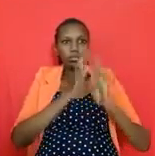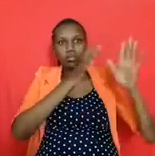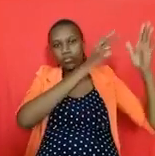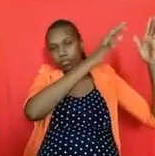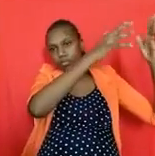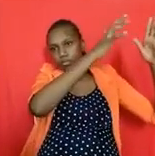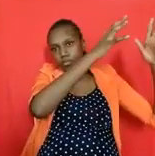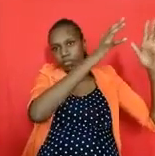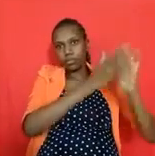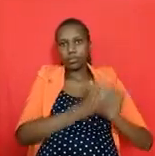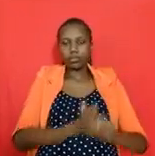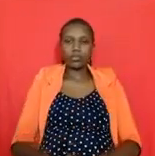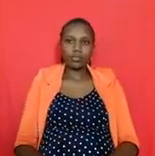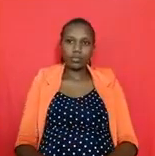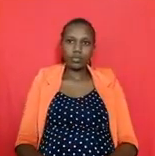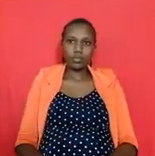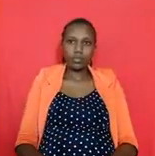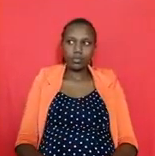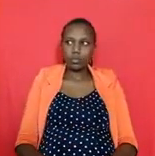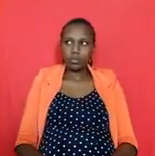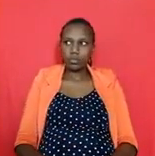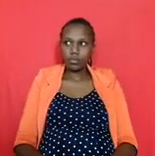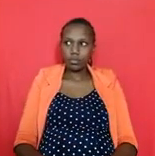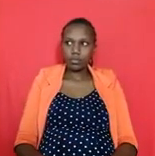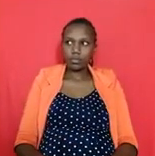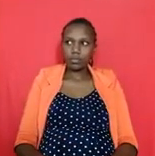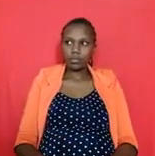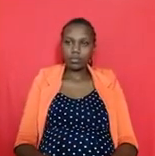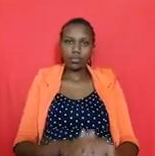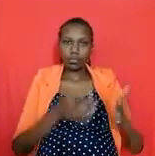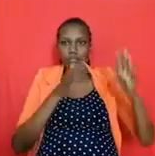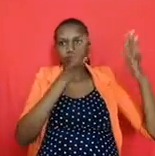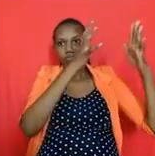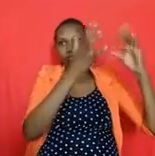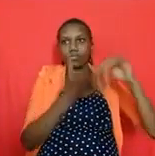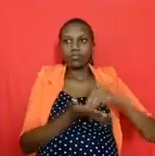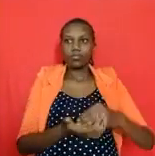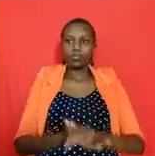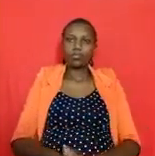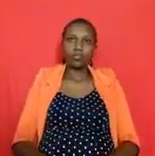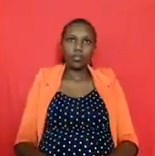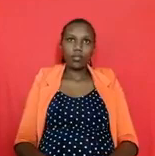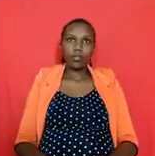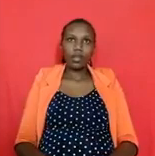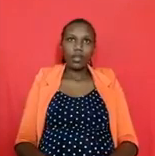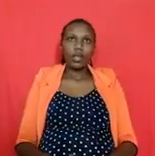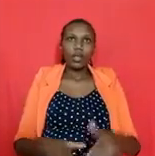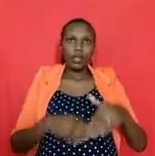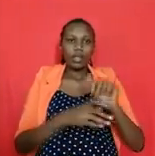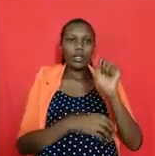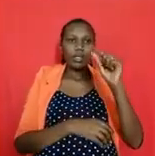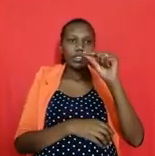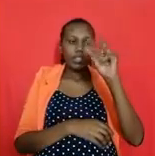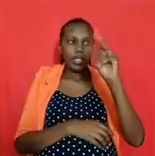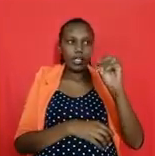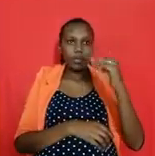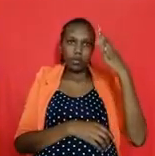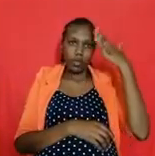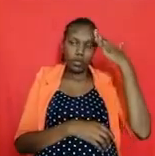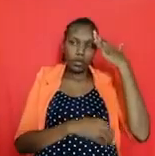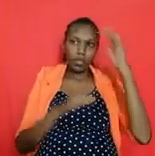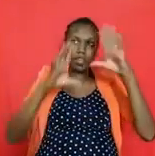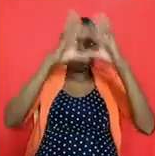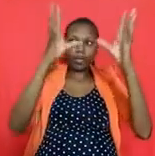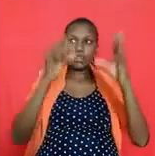Len rũhiri wega mwarimũ nĩ gũtũtangathĩra wega thĩinĩ wa AGM nĩtũmenyithagio